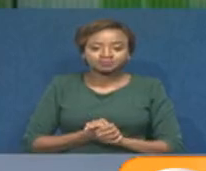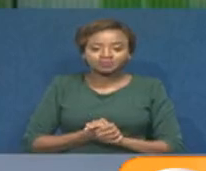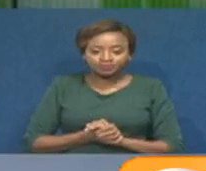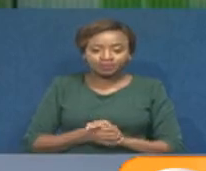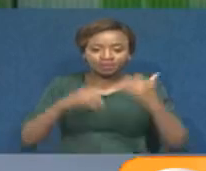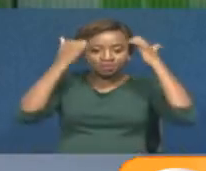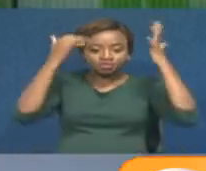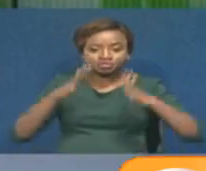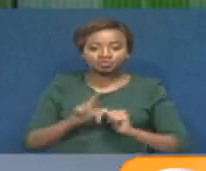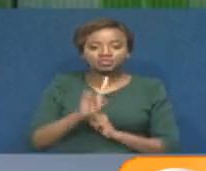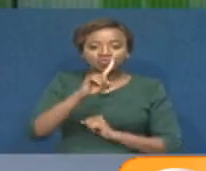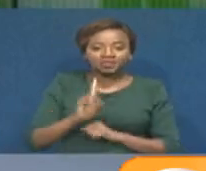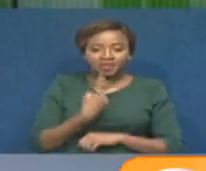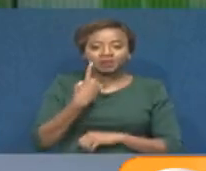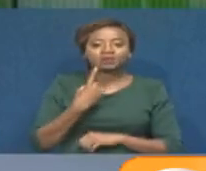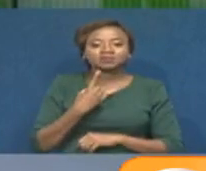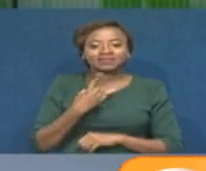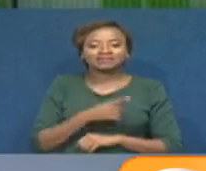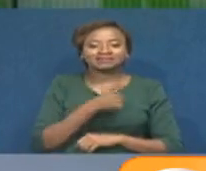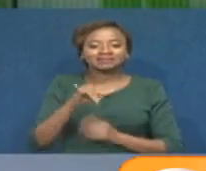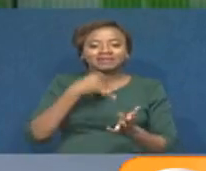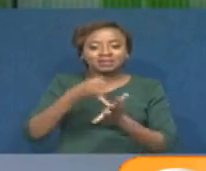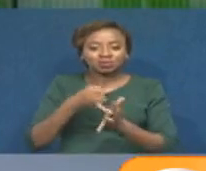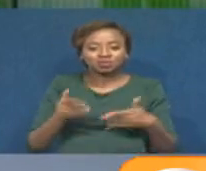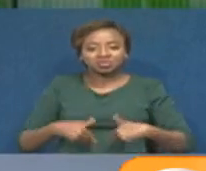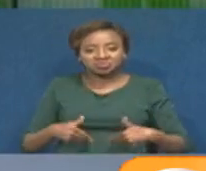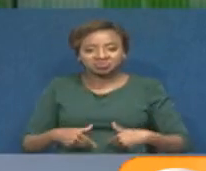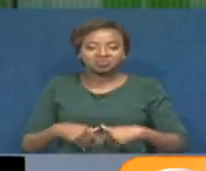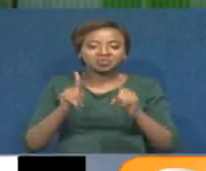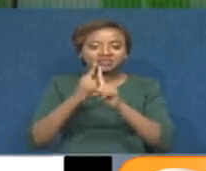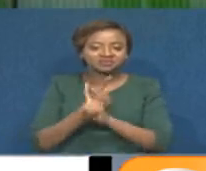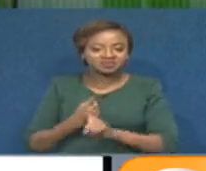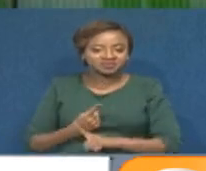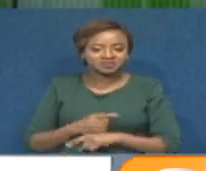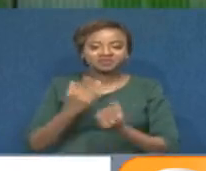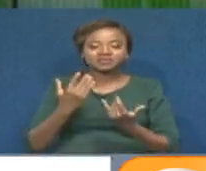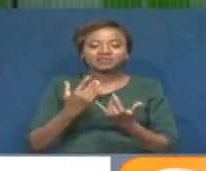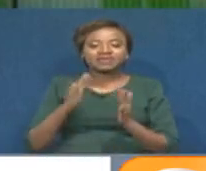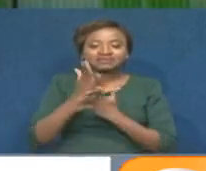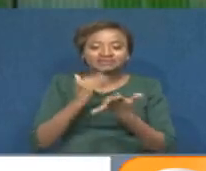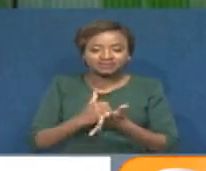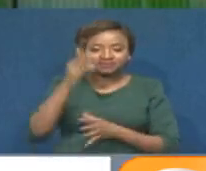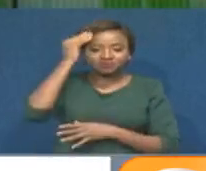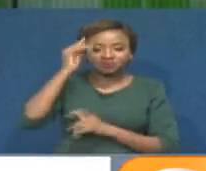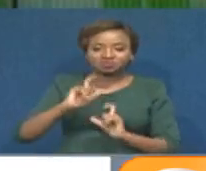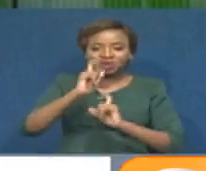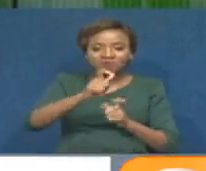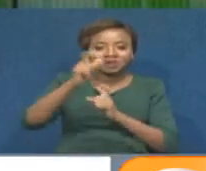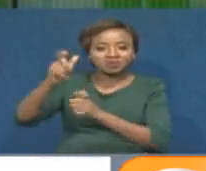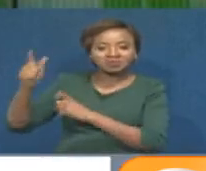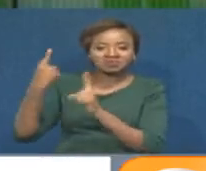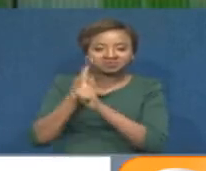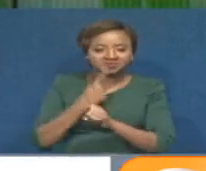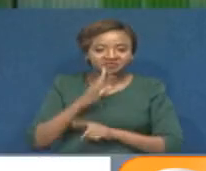Idadi ya wanafunzi inayokaribia 1,000 pamoja na vijana na taasisi za elimu wamepokea tuzo za rais mwaka